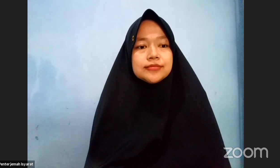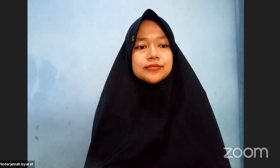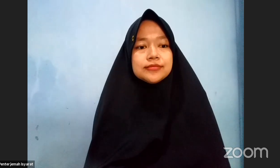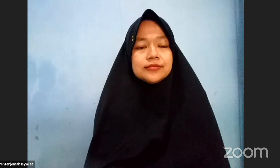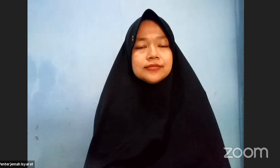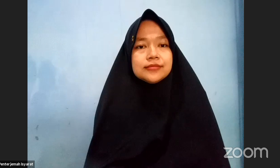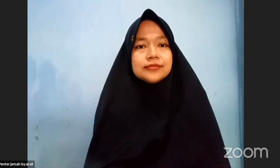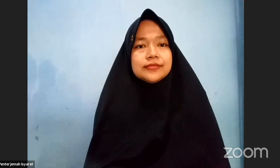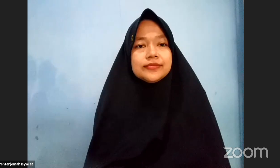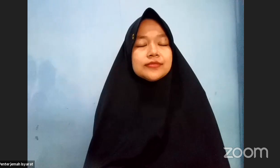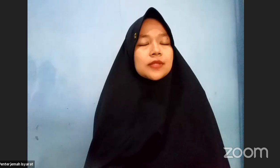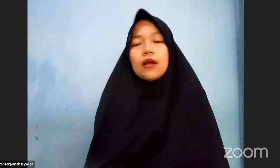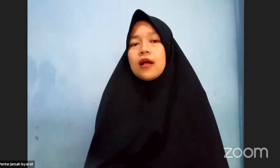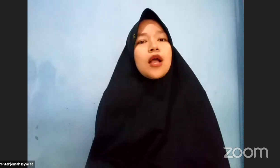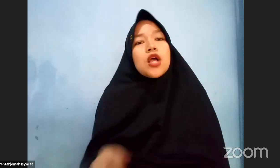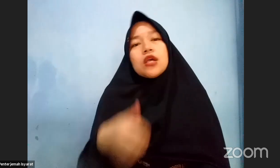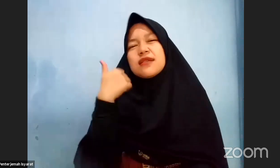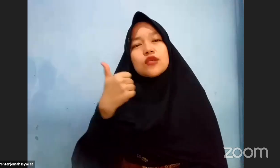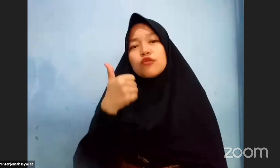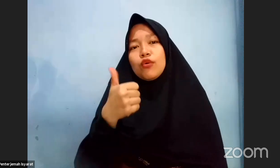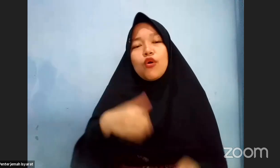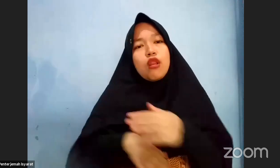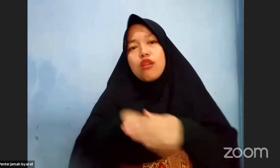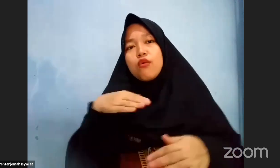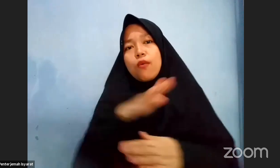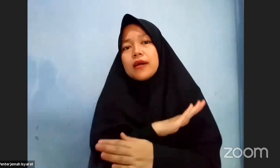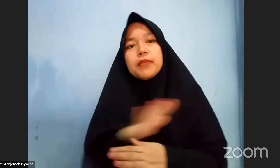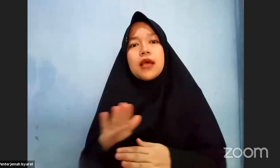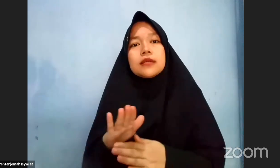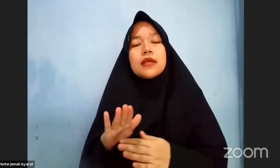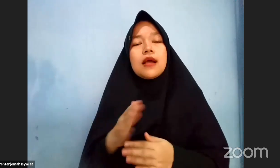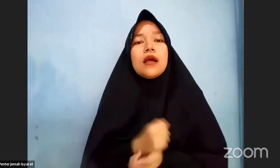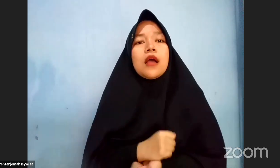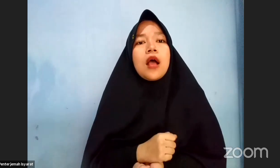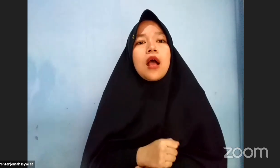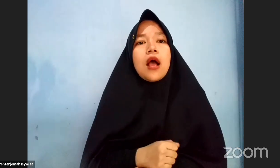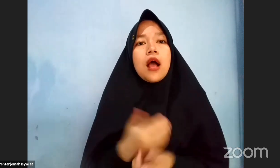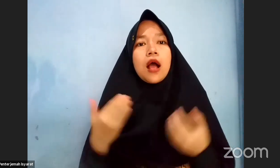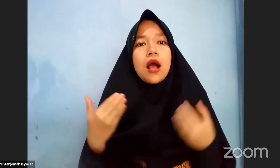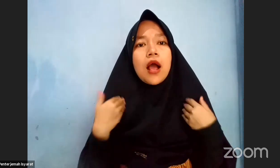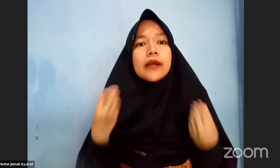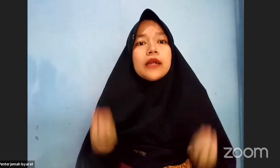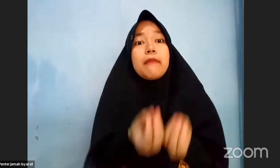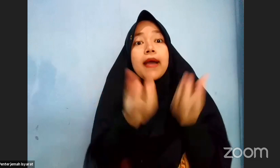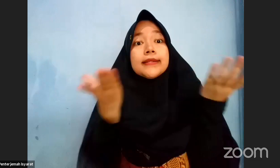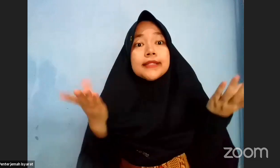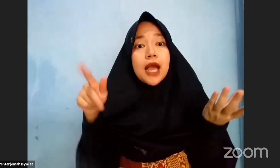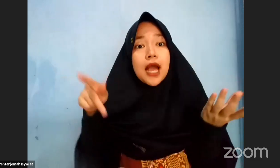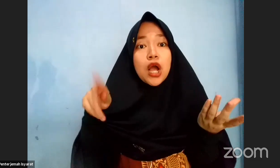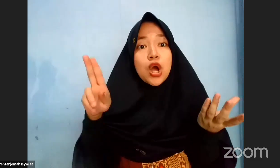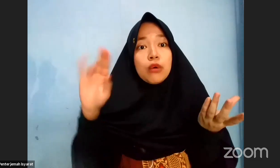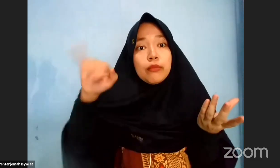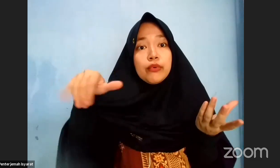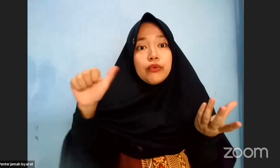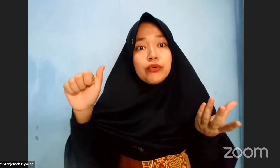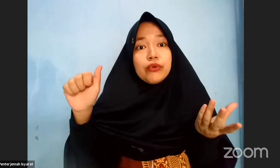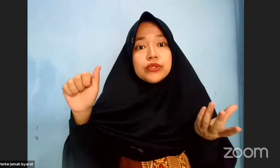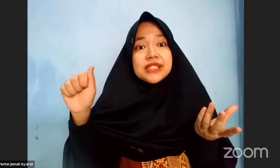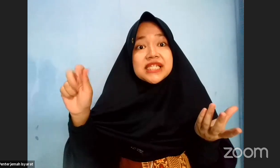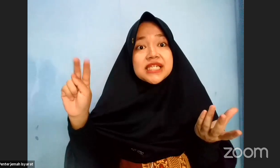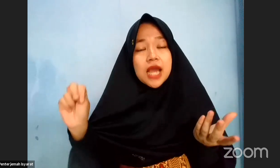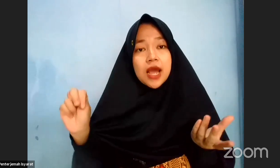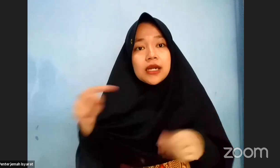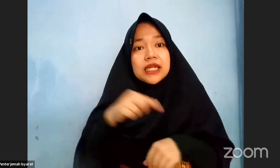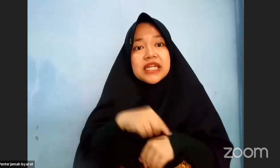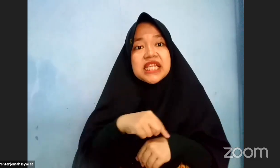luar biasa banget jadi tadi di kolom chat ini banyak pujian Kemudian beberapa pertanyaan dibantu